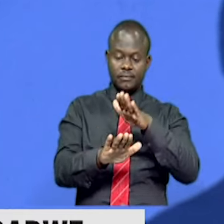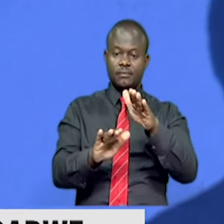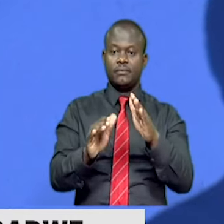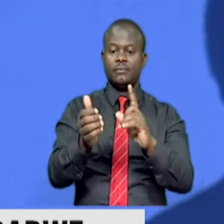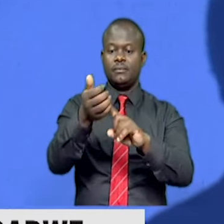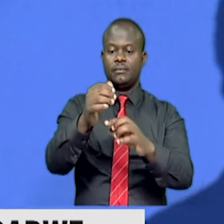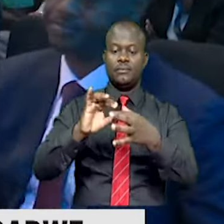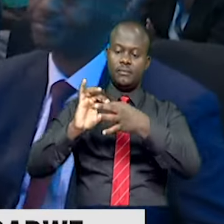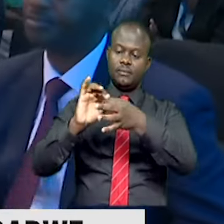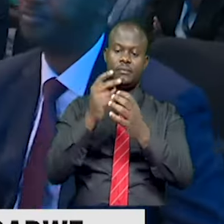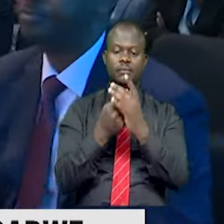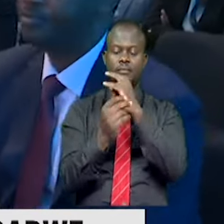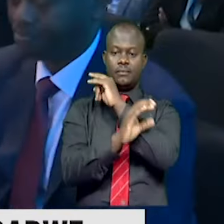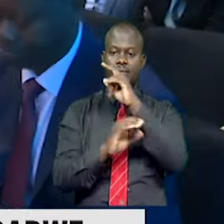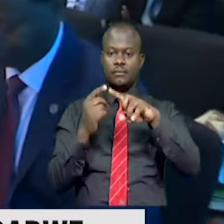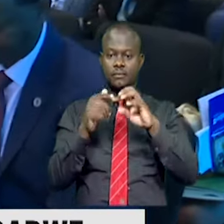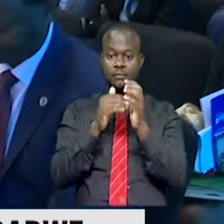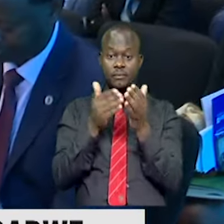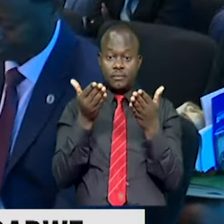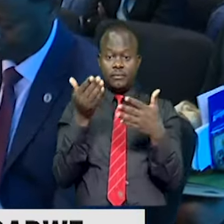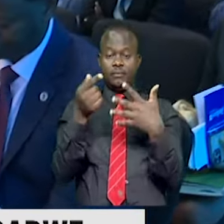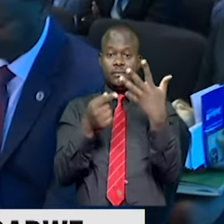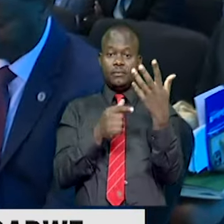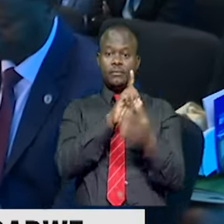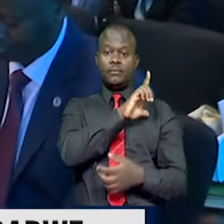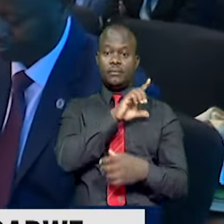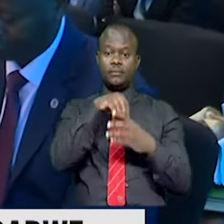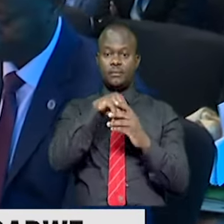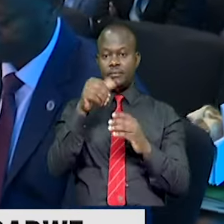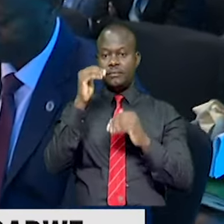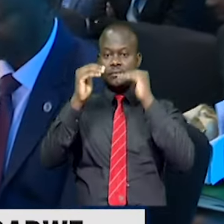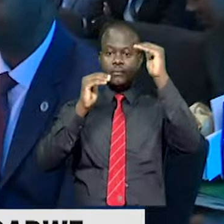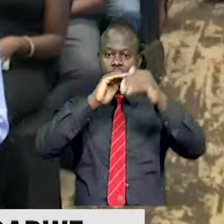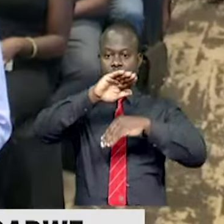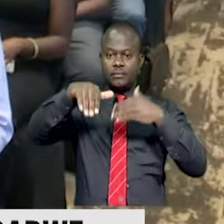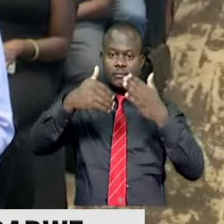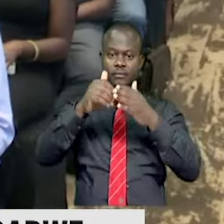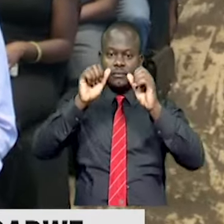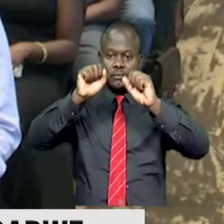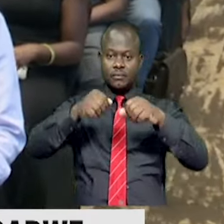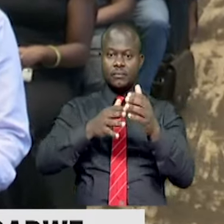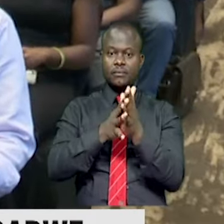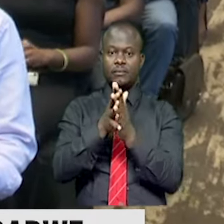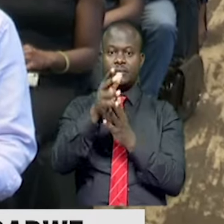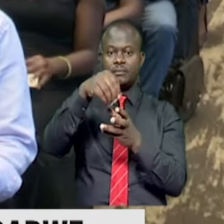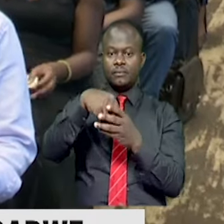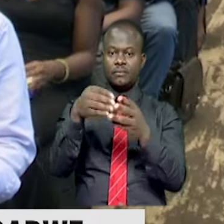bufatanye bw'ibihugu byombi, ngo haracyari amahirwe mu zindi nzego zishobora gushorwamo